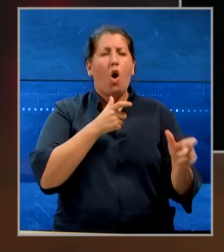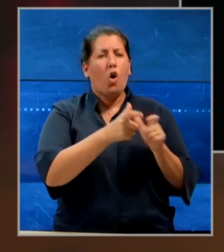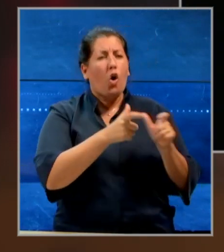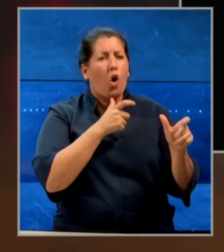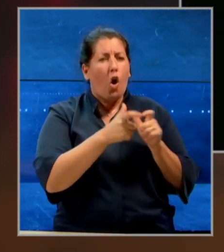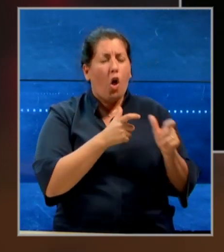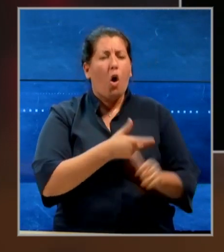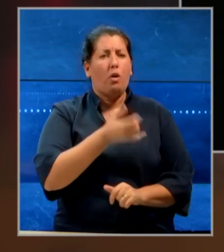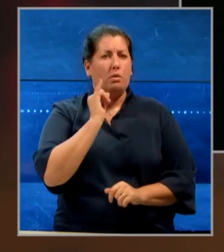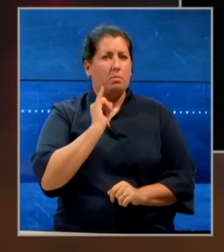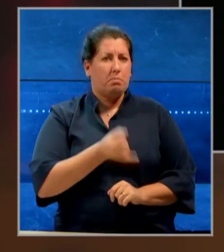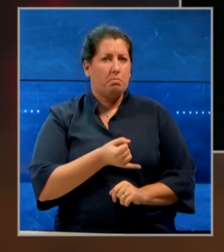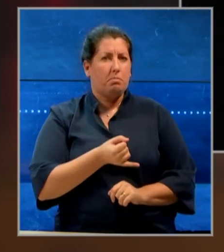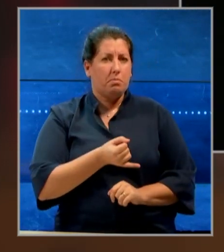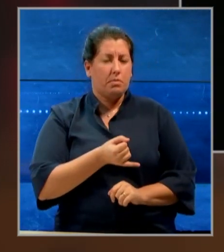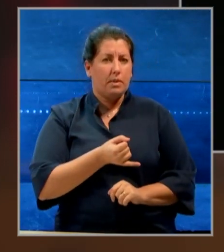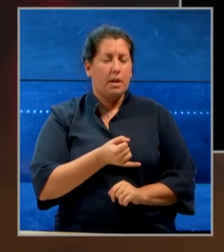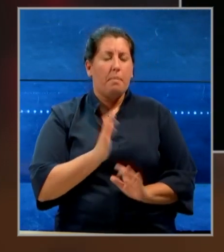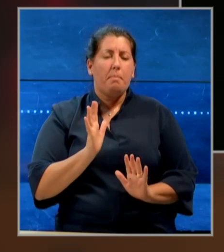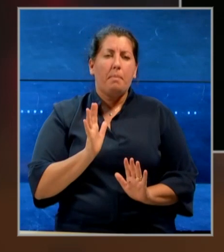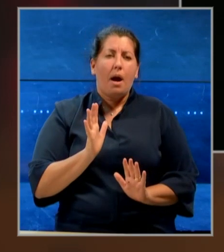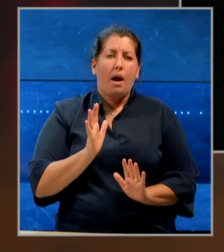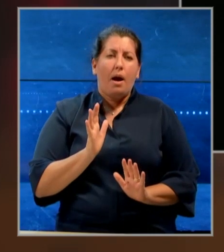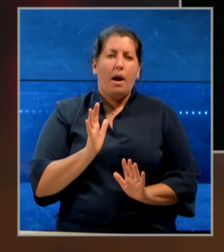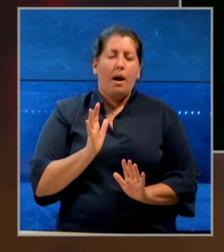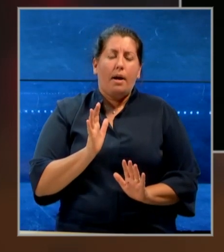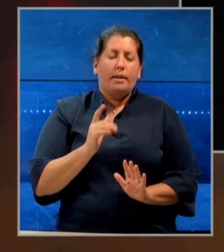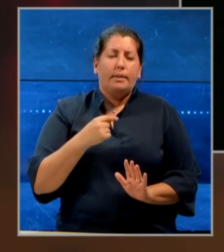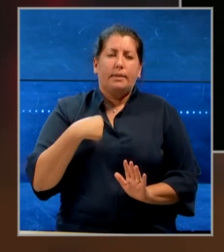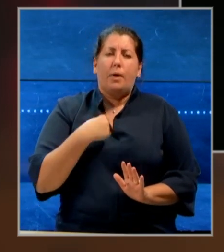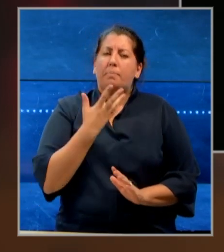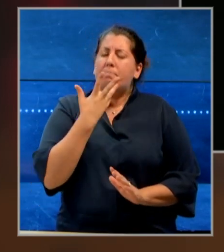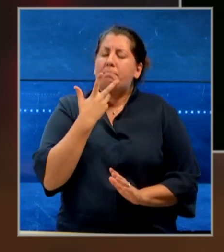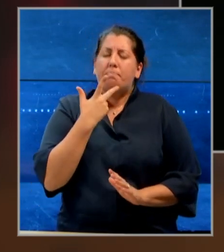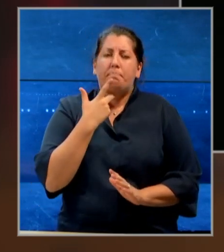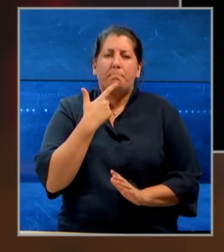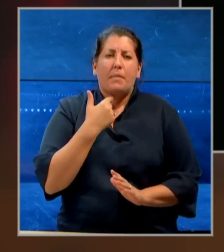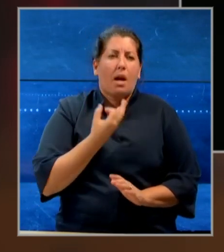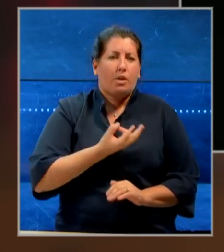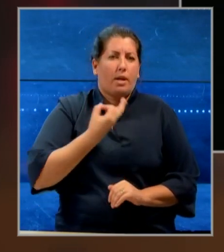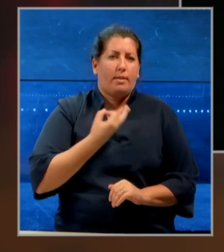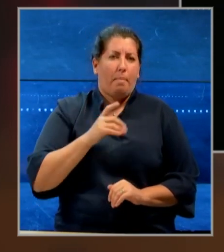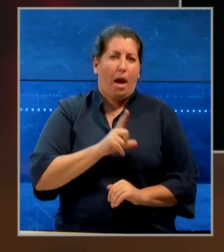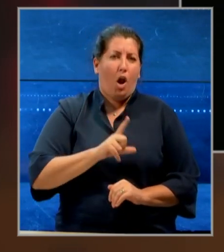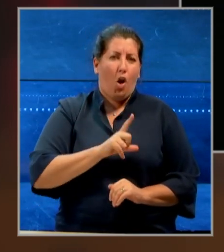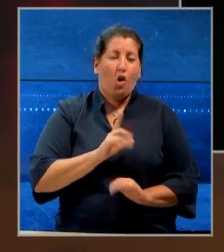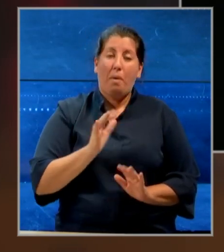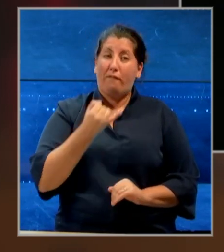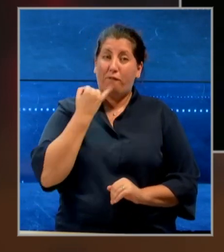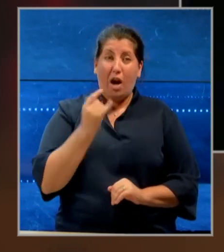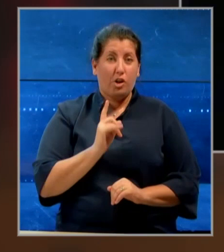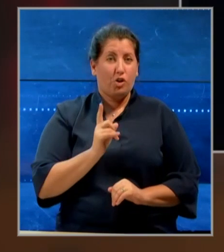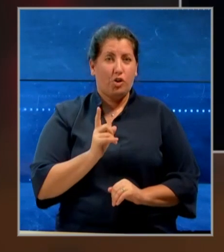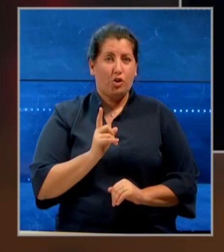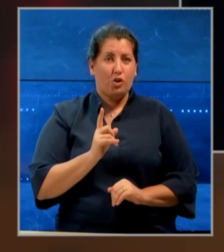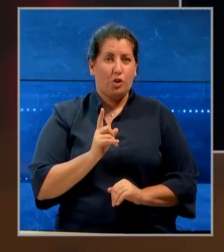quindi sinceramente era una componente che mi sarebbe piaciuto portare. Non è stato semplice, perché comunque... Anche perché l'anno scorso sono stati